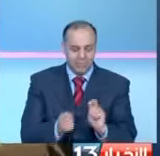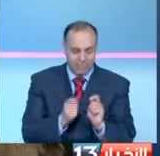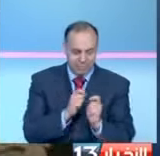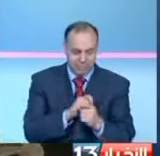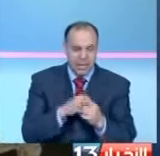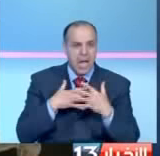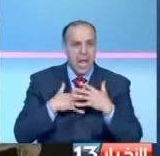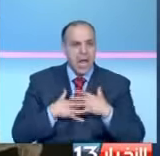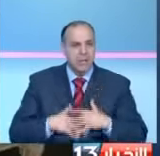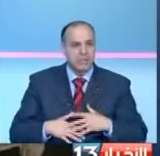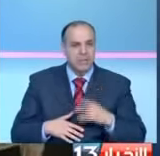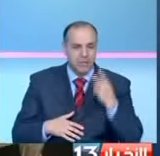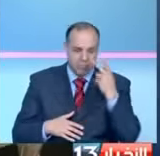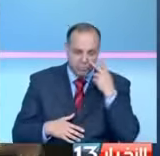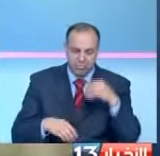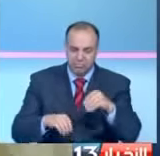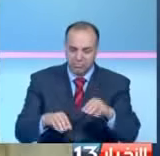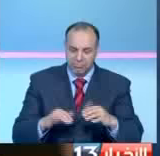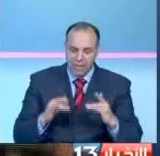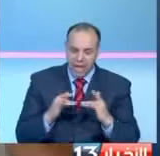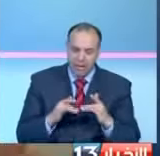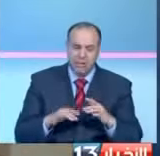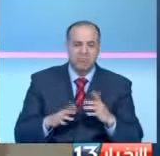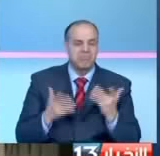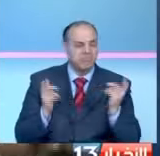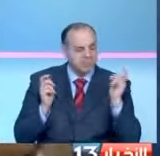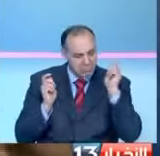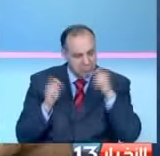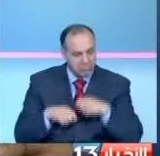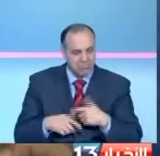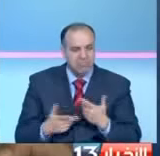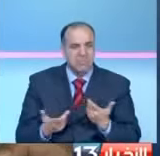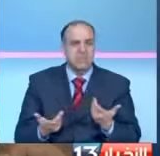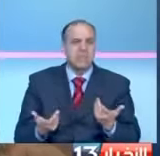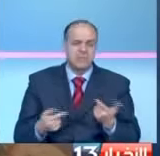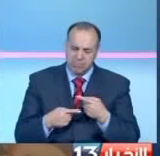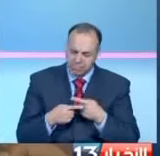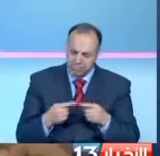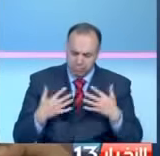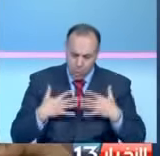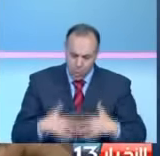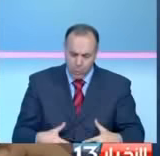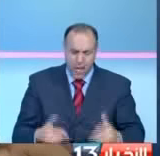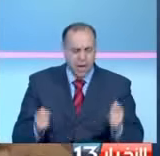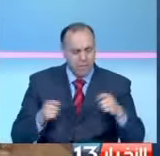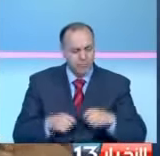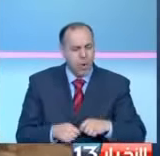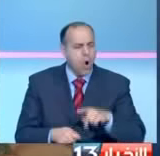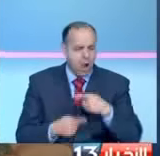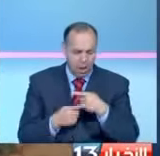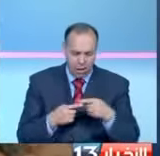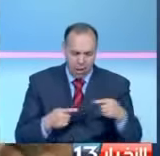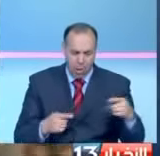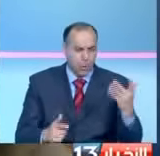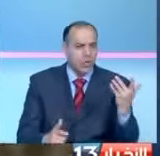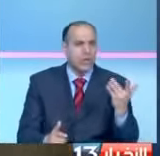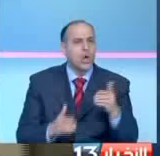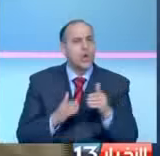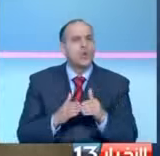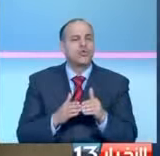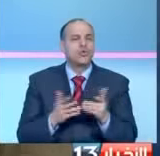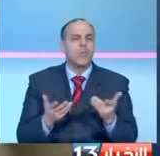لبسه، بدوات، كوفرلي، ديزي شارب، بونشور، وب، جيليات، كل ما هو